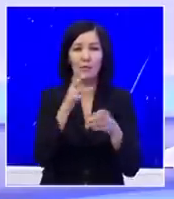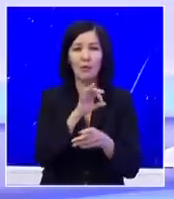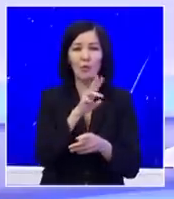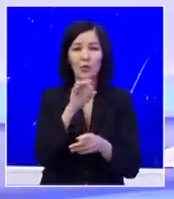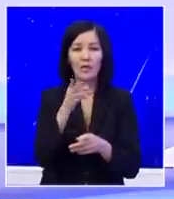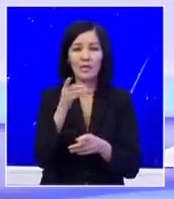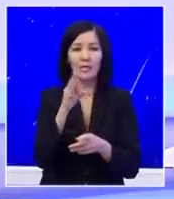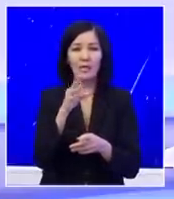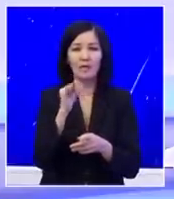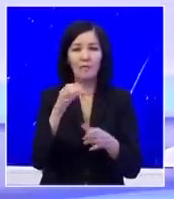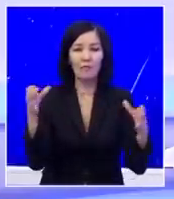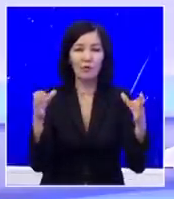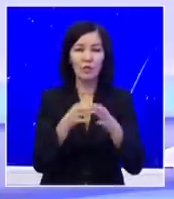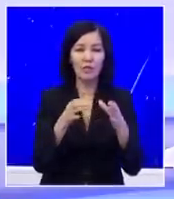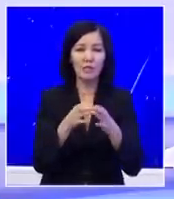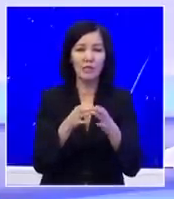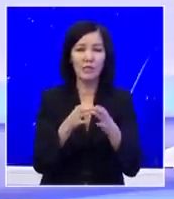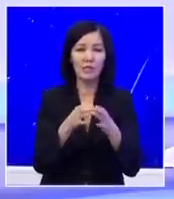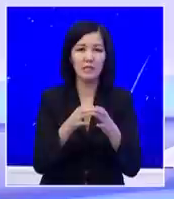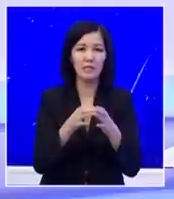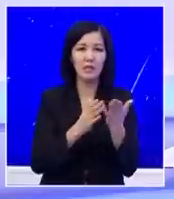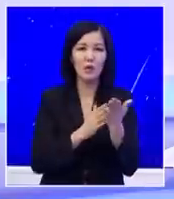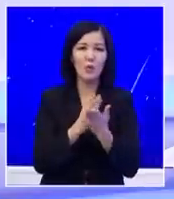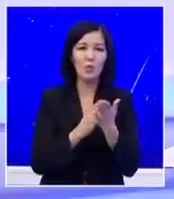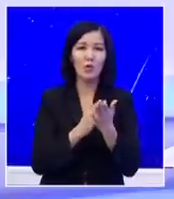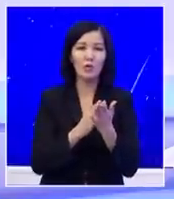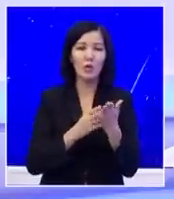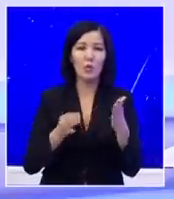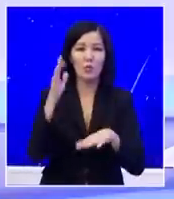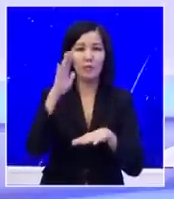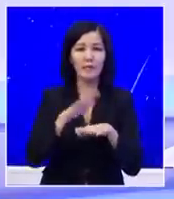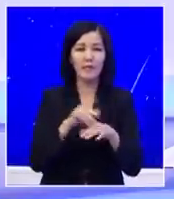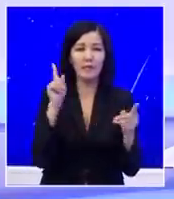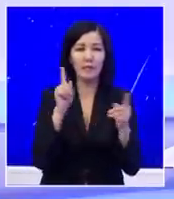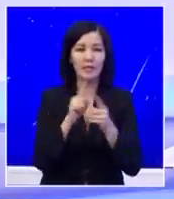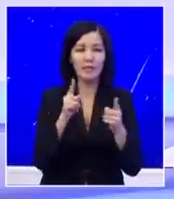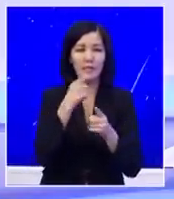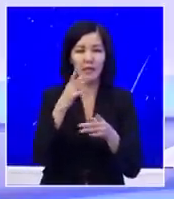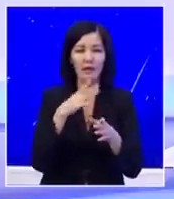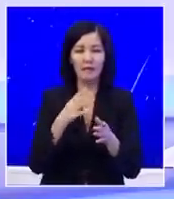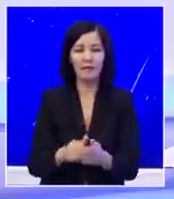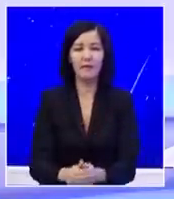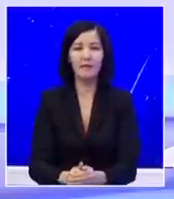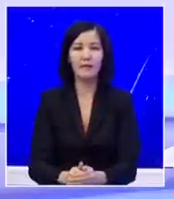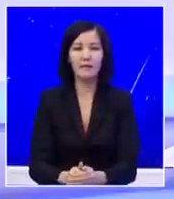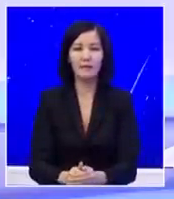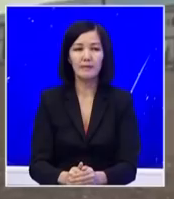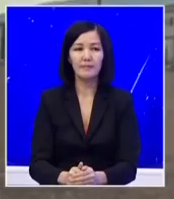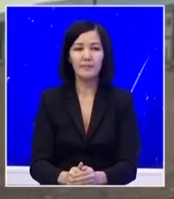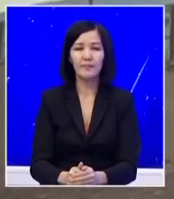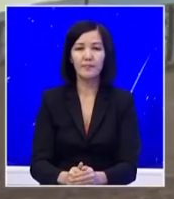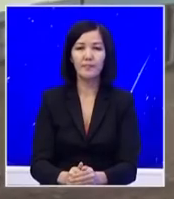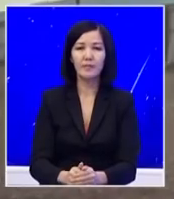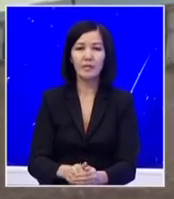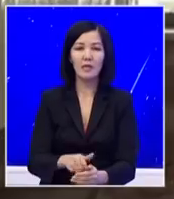Бұл мәліметті Отан Green Food жауапкершілігі шектеулі серіктестігінің өкілдері облыс әкімімен кездескенде айтты.